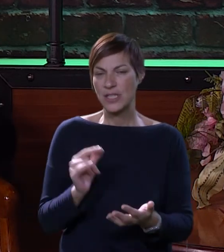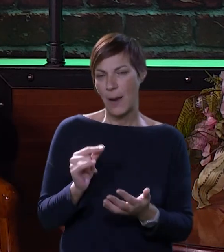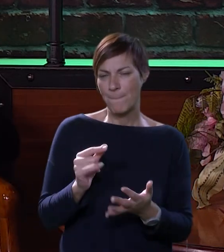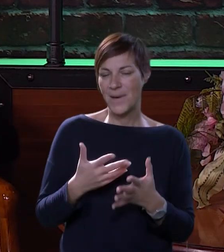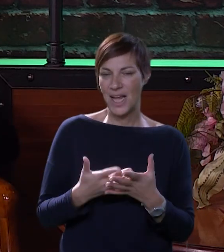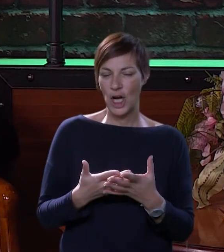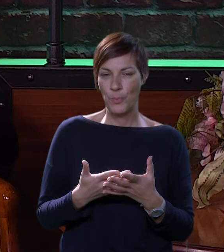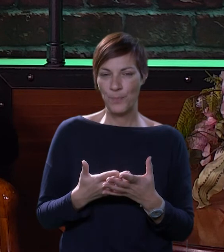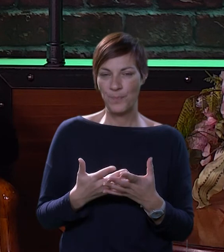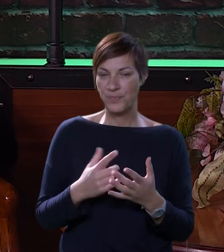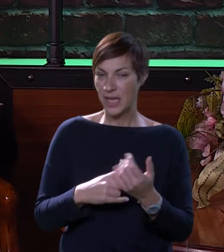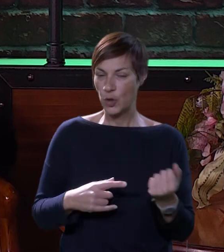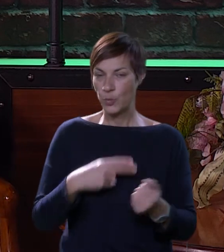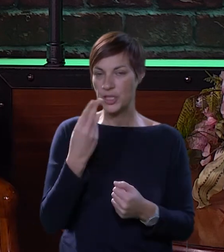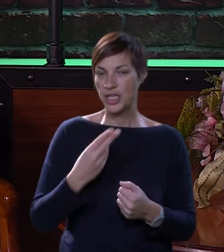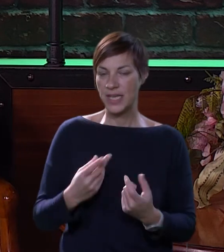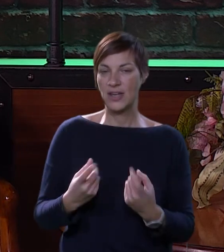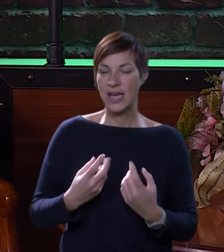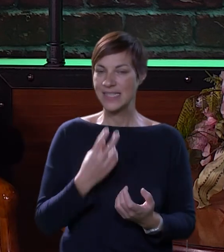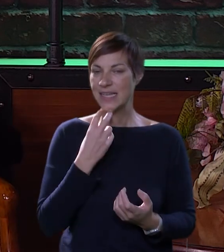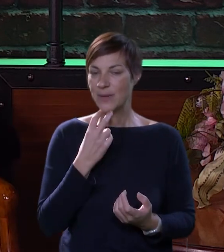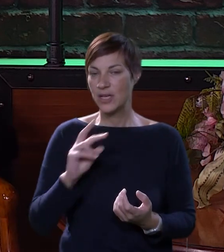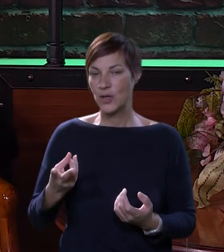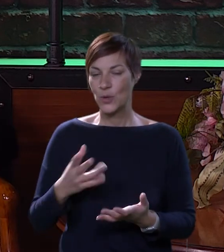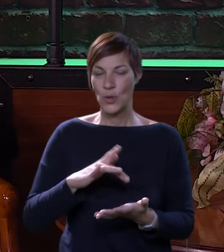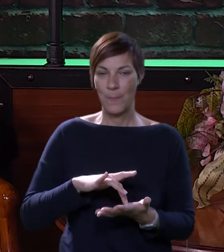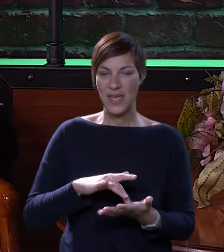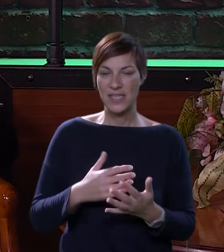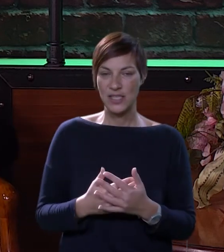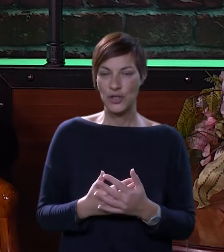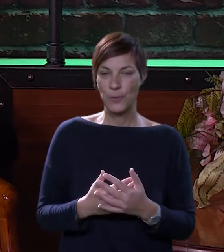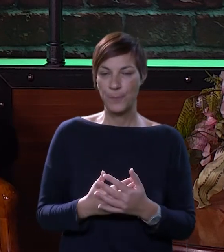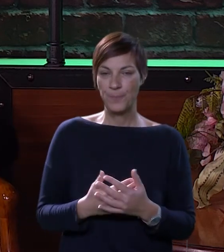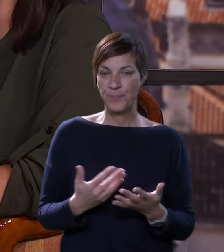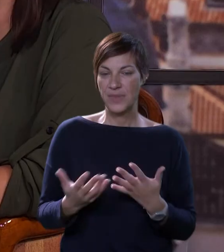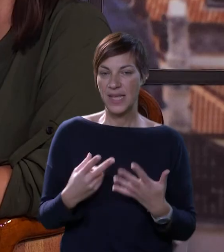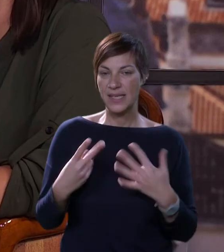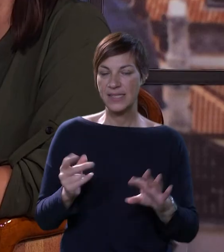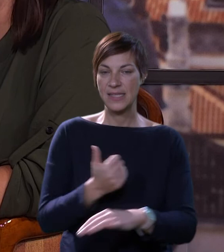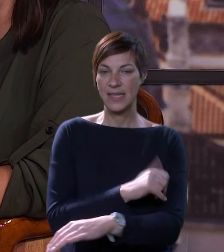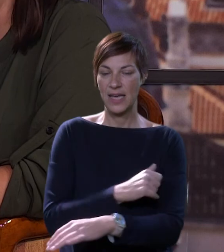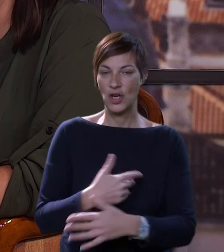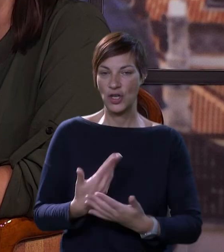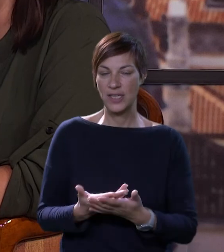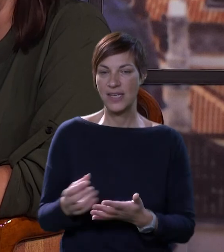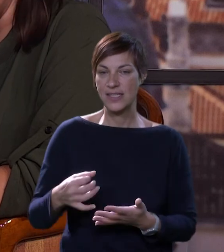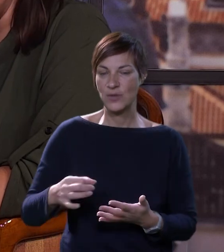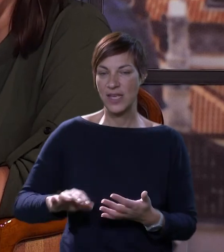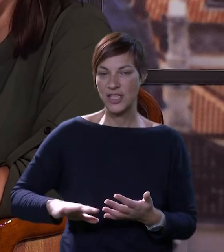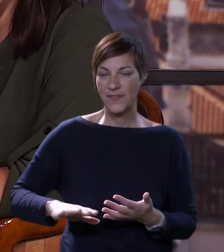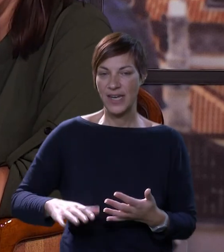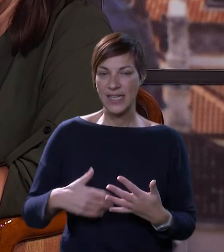se gubiš energiju, ali onda se napuniš na nekom drugom mjestu. Nekih 7 godina ste, li tako, u